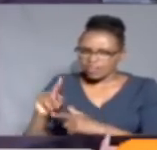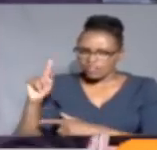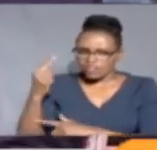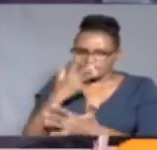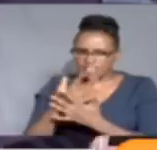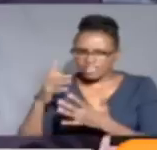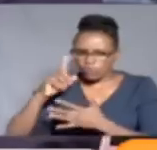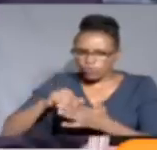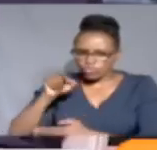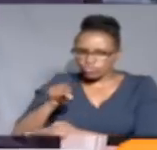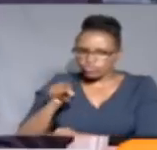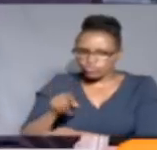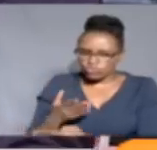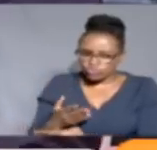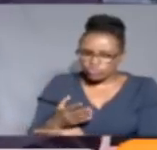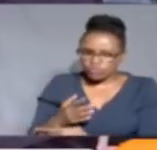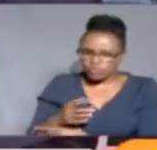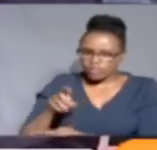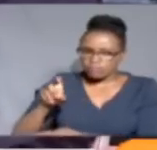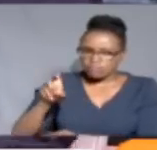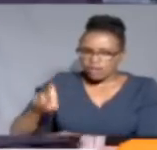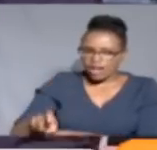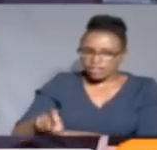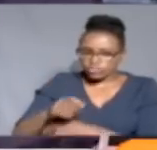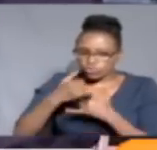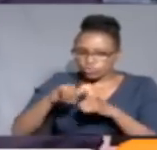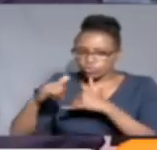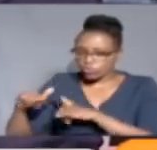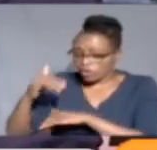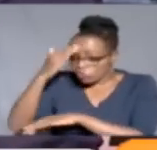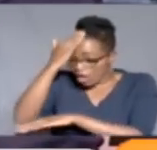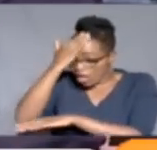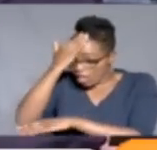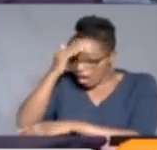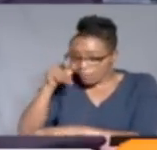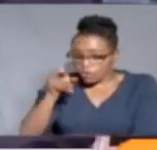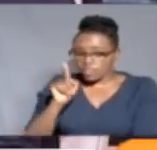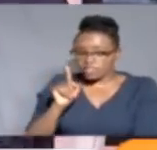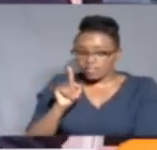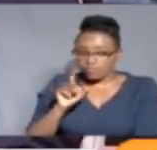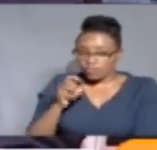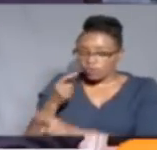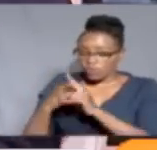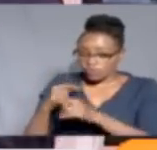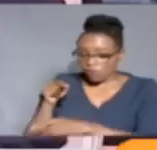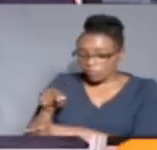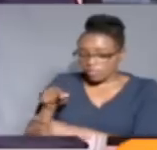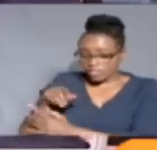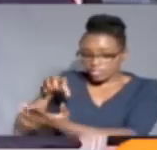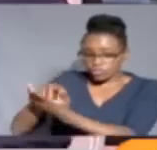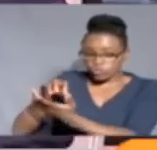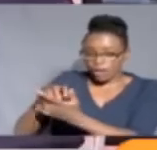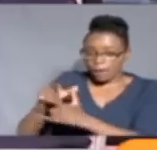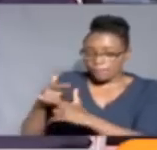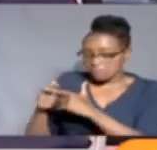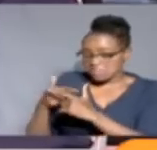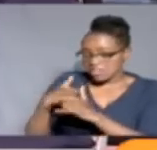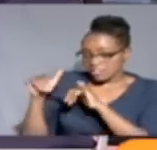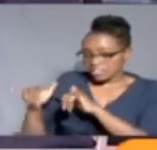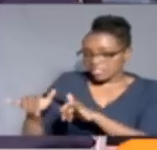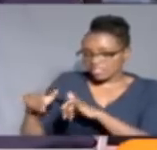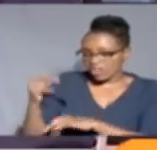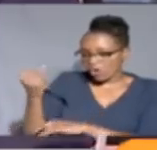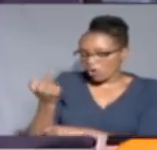ni wewe unakaba so you have to unajaribu kunyenyekea pale. So according to that situation mimi nikakaa pale nikakuwa